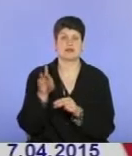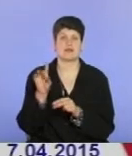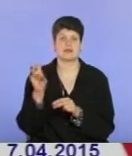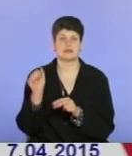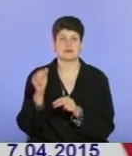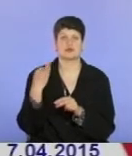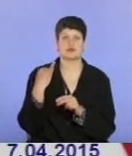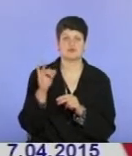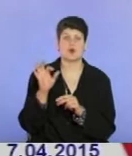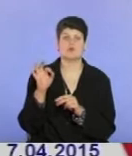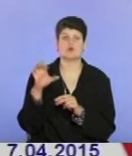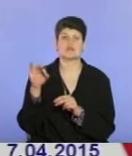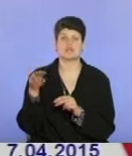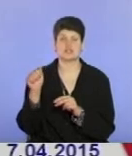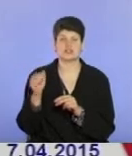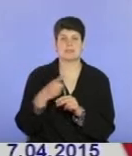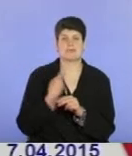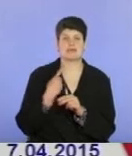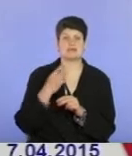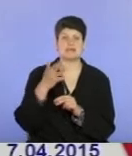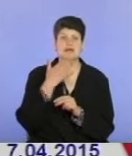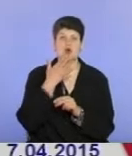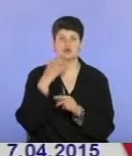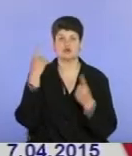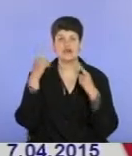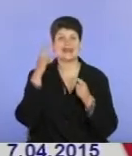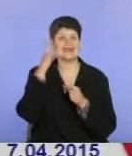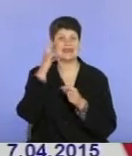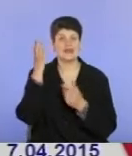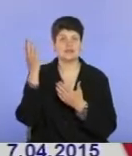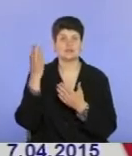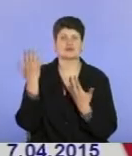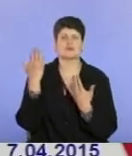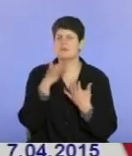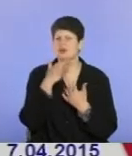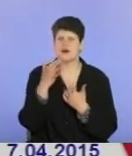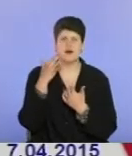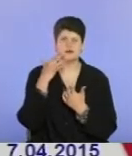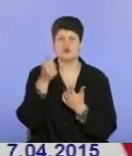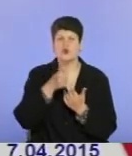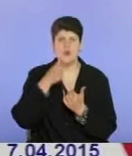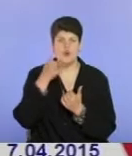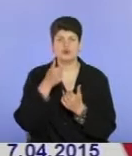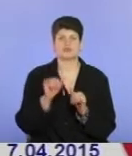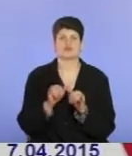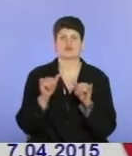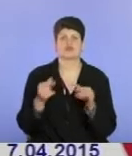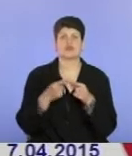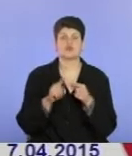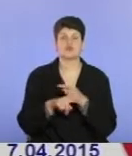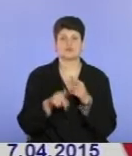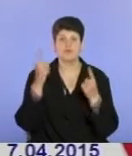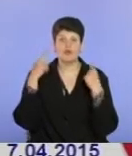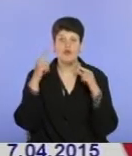Йосипом сташинським майстром народної творчості киянинам який вже дуже багато років розвивається творчість